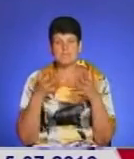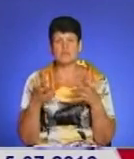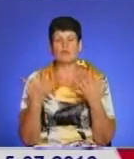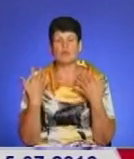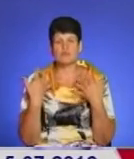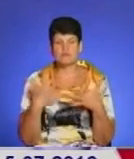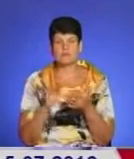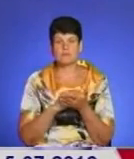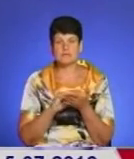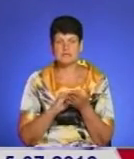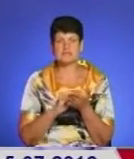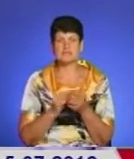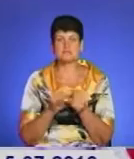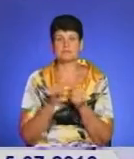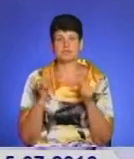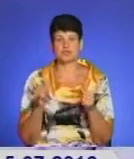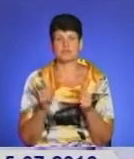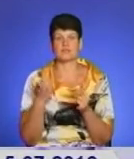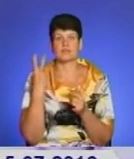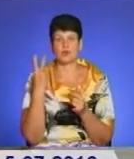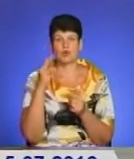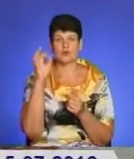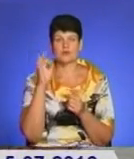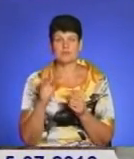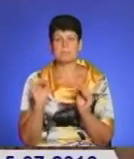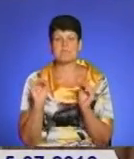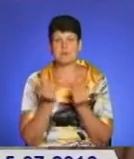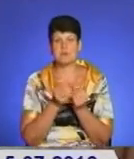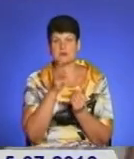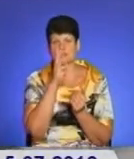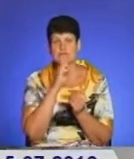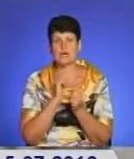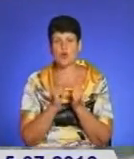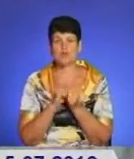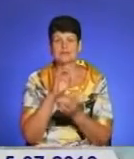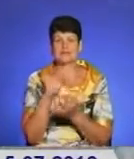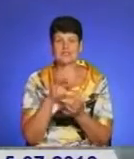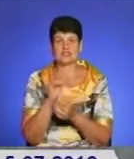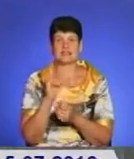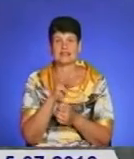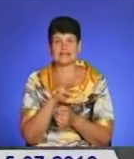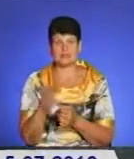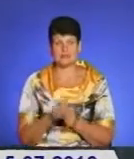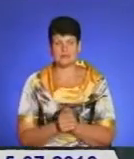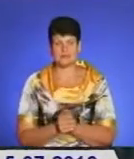зростання ставки до 2% від мінімальної зарплати за кожен зайвий квадратний метр житлової площі.